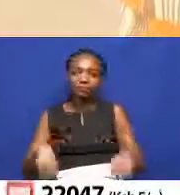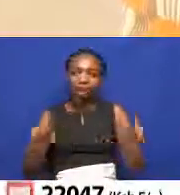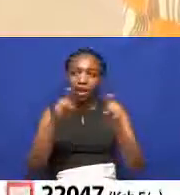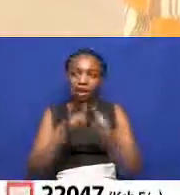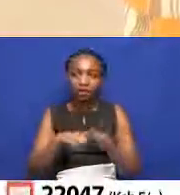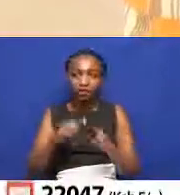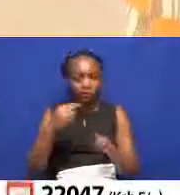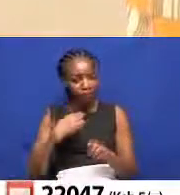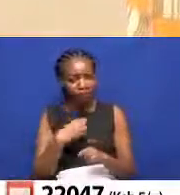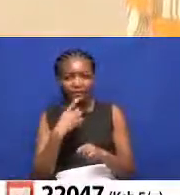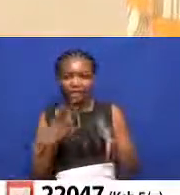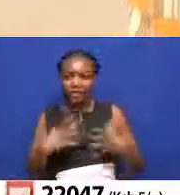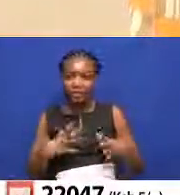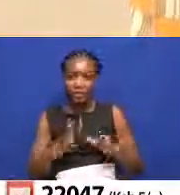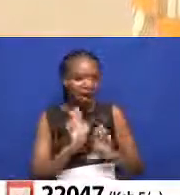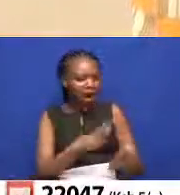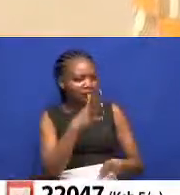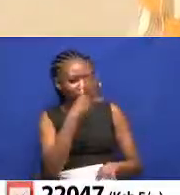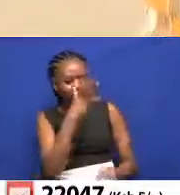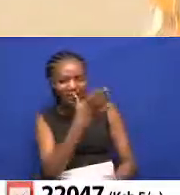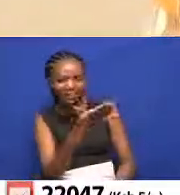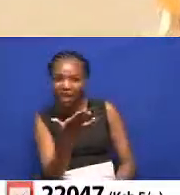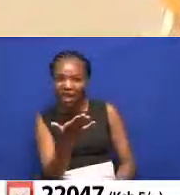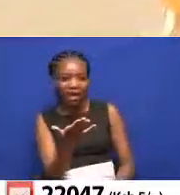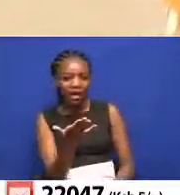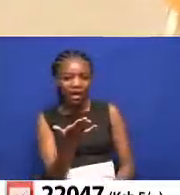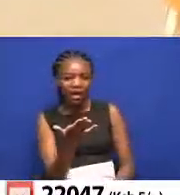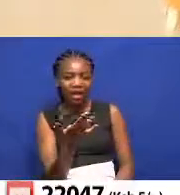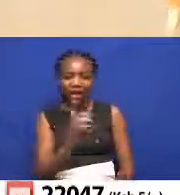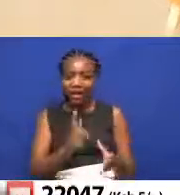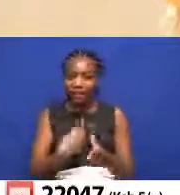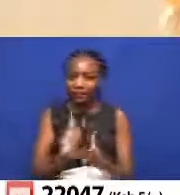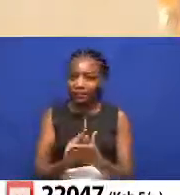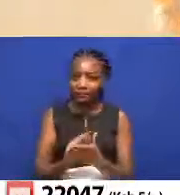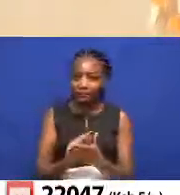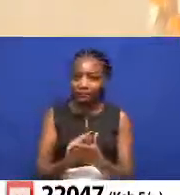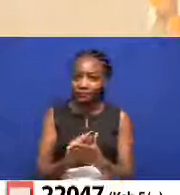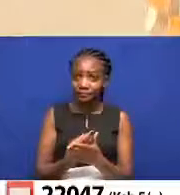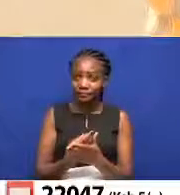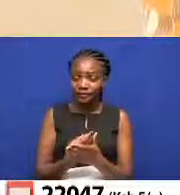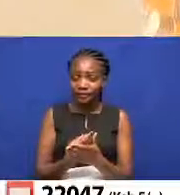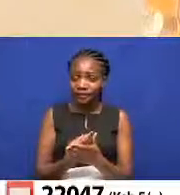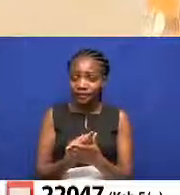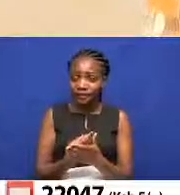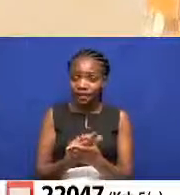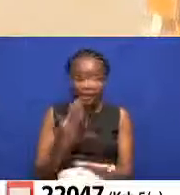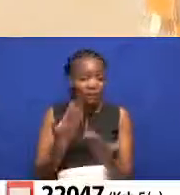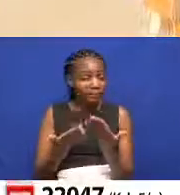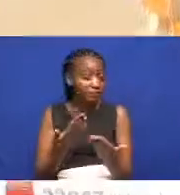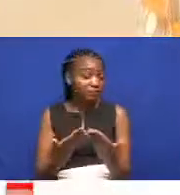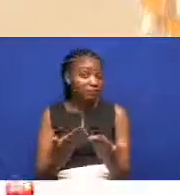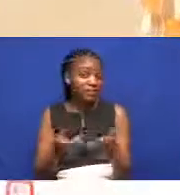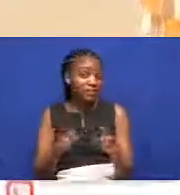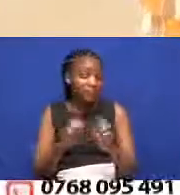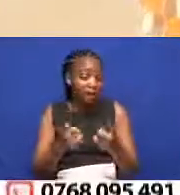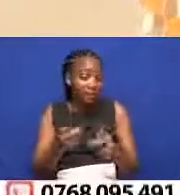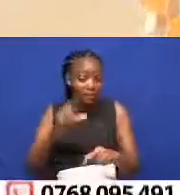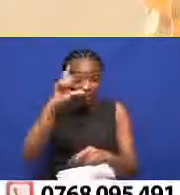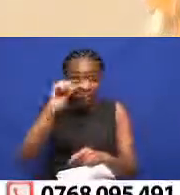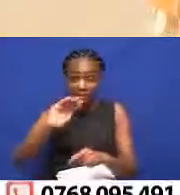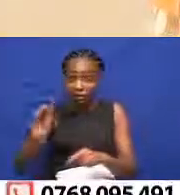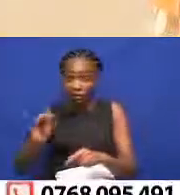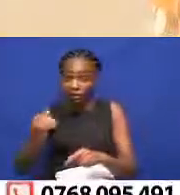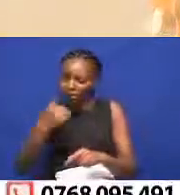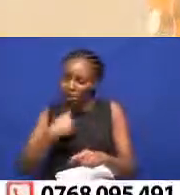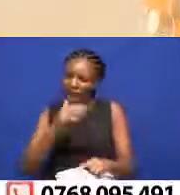na raba ndogo ndogo huko, raba moja, raba mbili, na wale lodzi wao wakuja wadanganye na watu wa pwani. Chama chetu tuko na